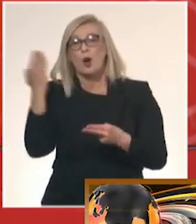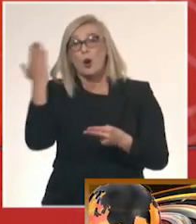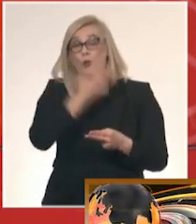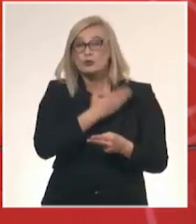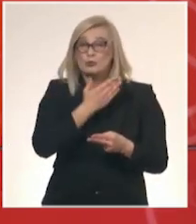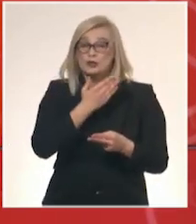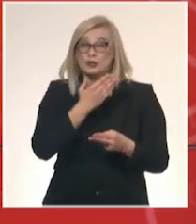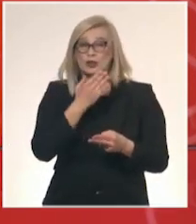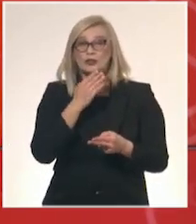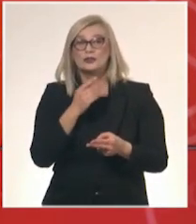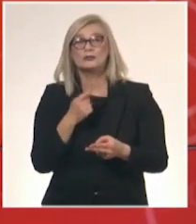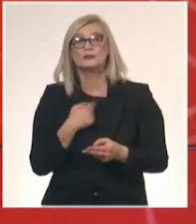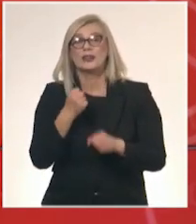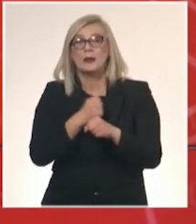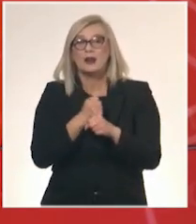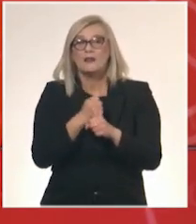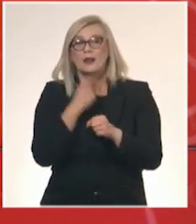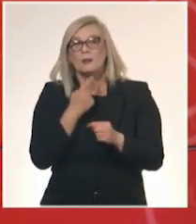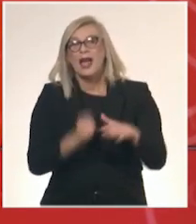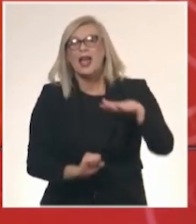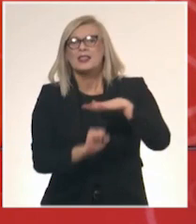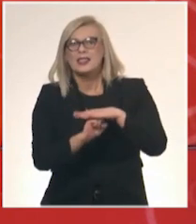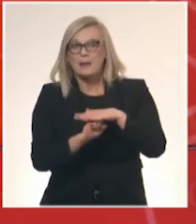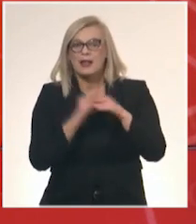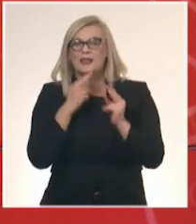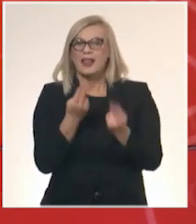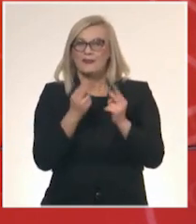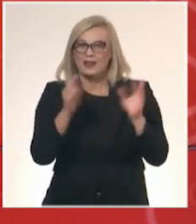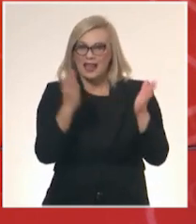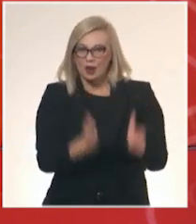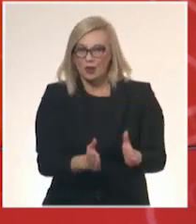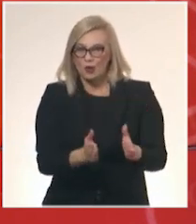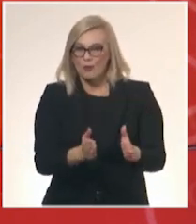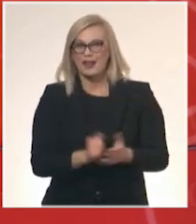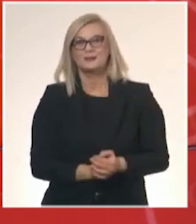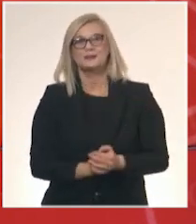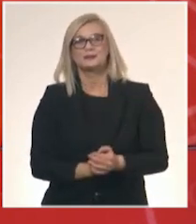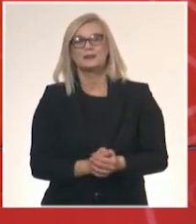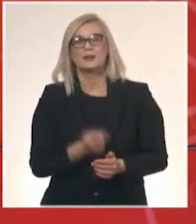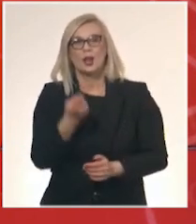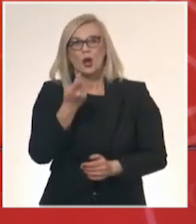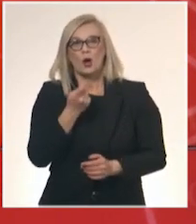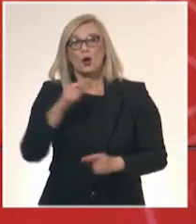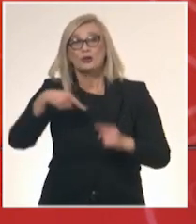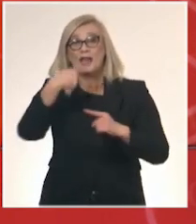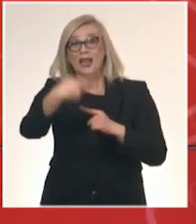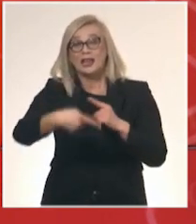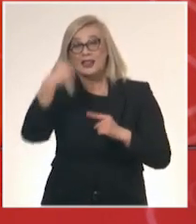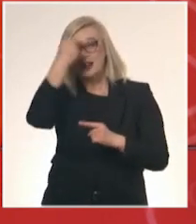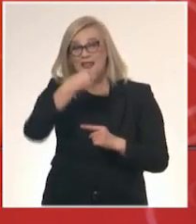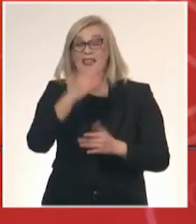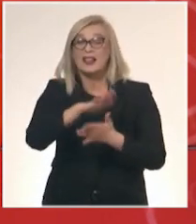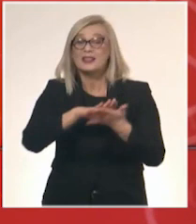заокруживме клучниот, темелниот кластер темелни вредности, а од идната недела, од